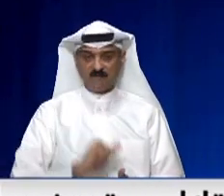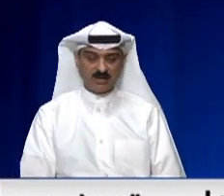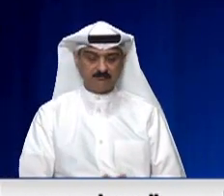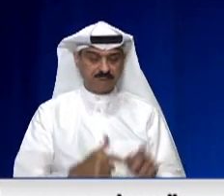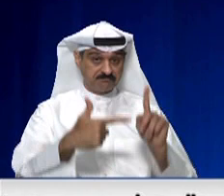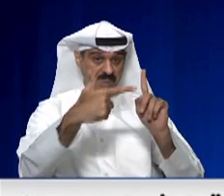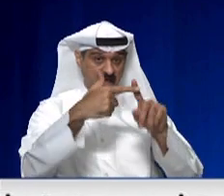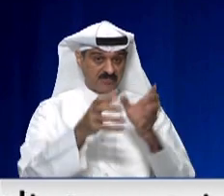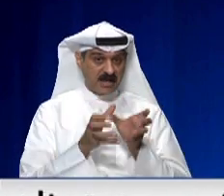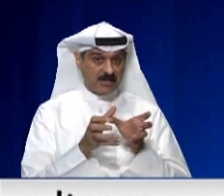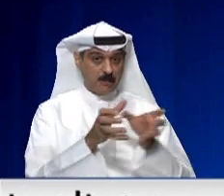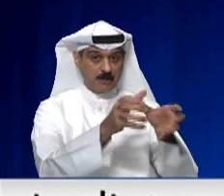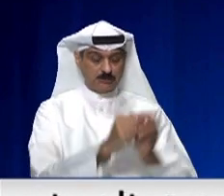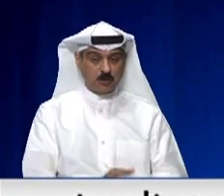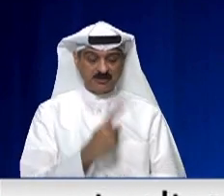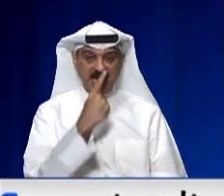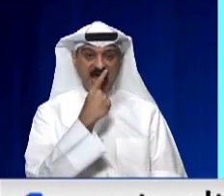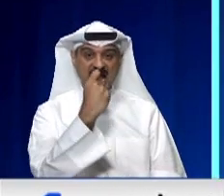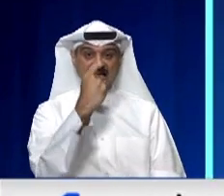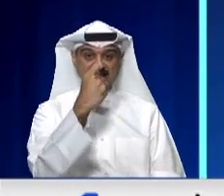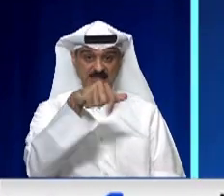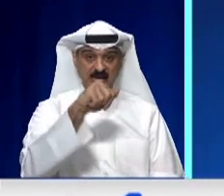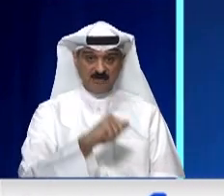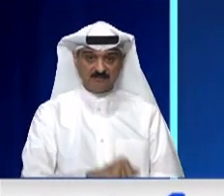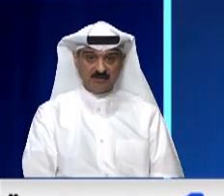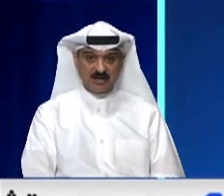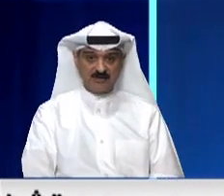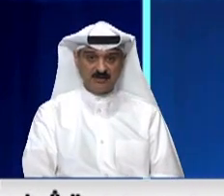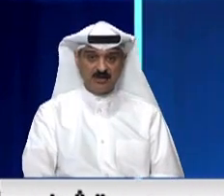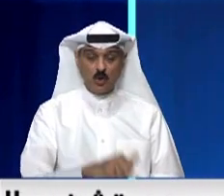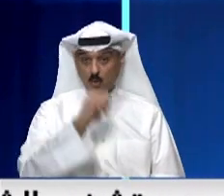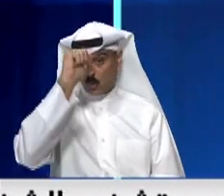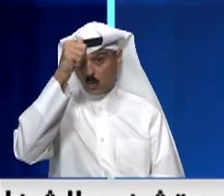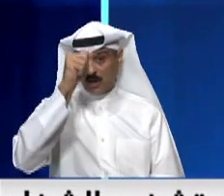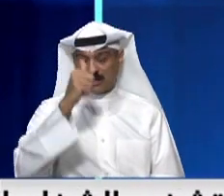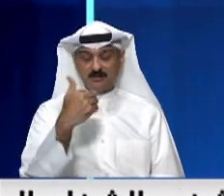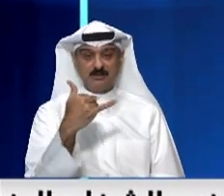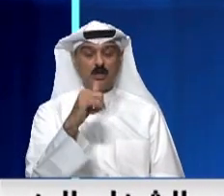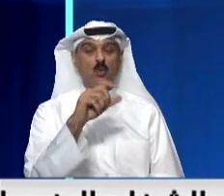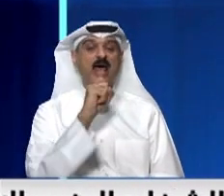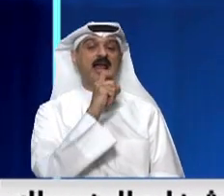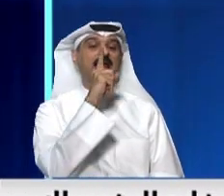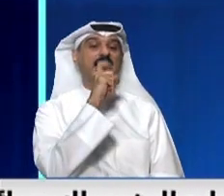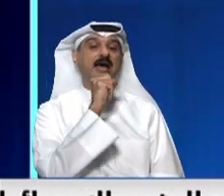المجموعة الثانية أندية القادسية الكويتي وساي الهندي والعربي